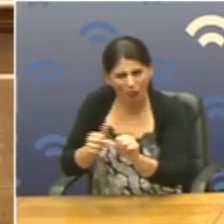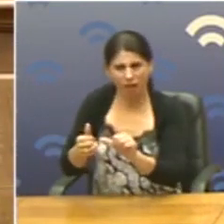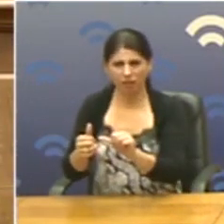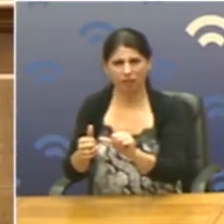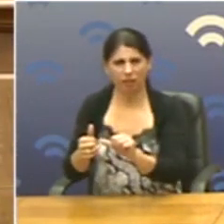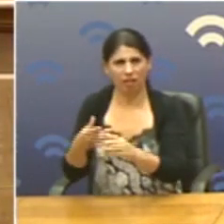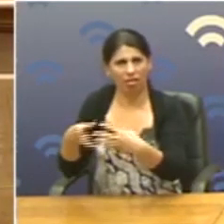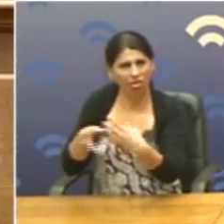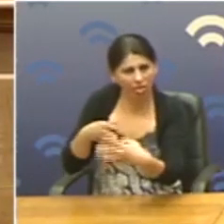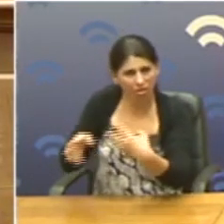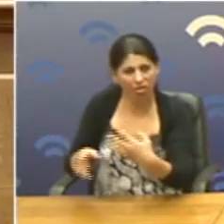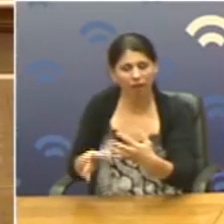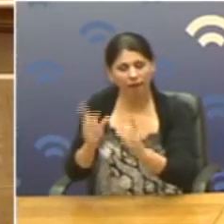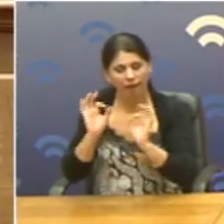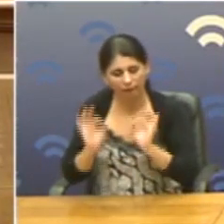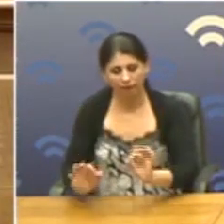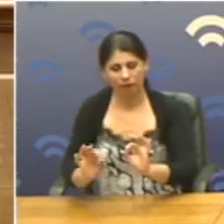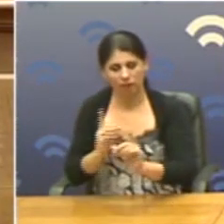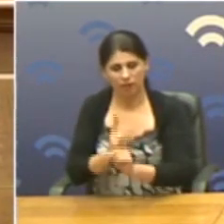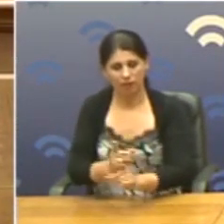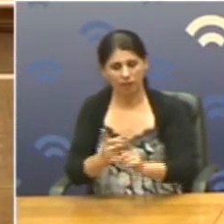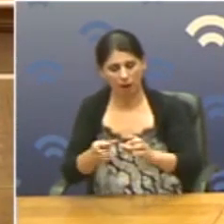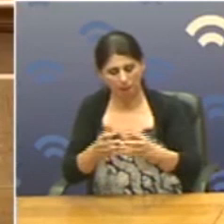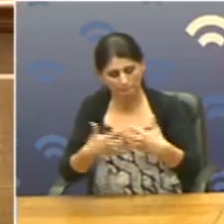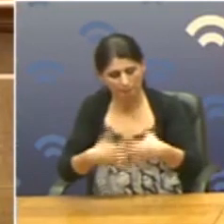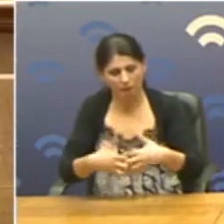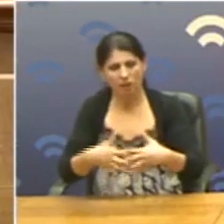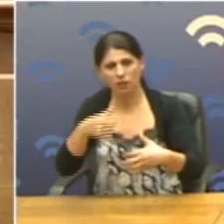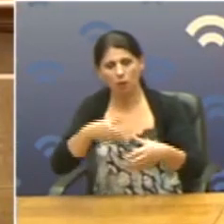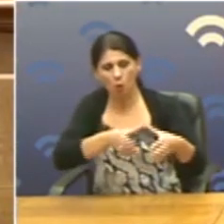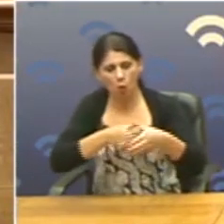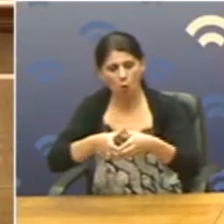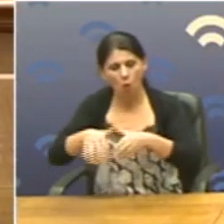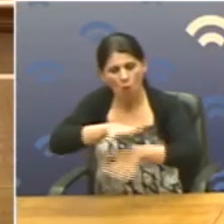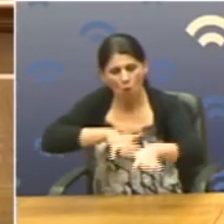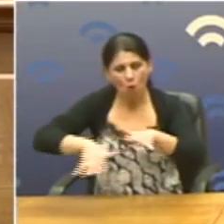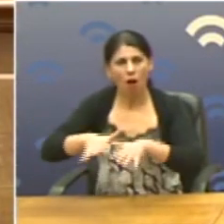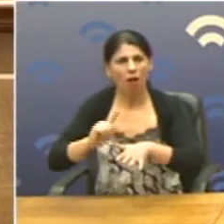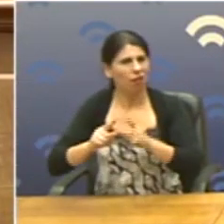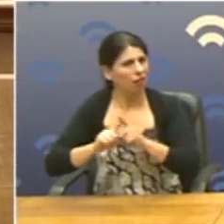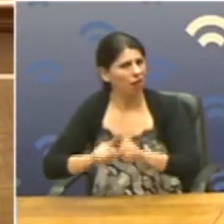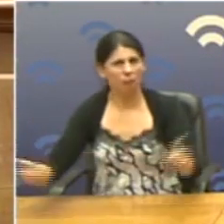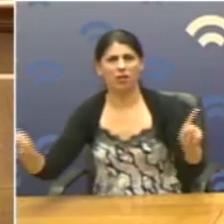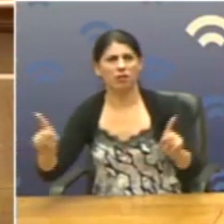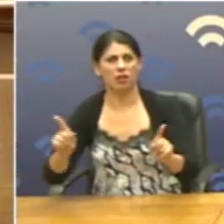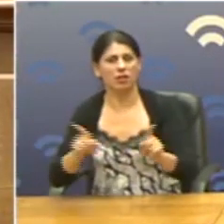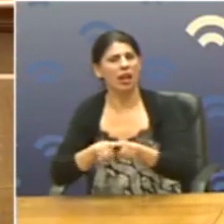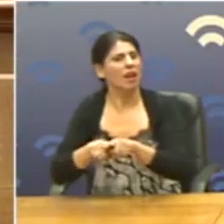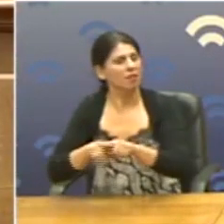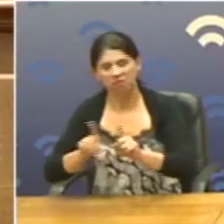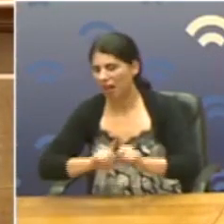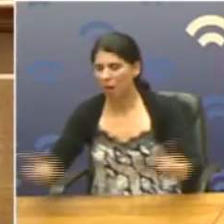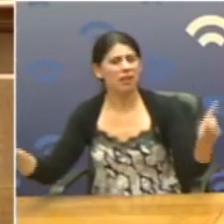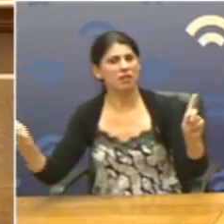δράσης συγκεκριμένων μηχανισμών, συμμοριών, που καμία απολύτως σχέση δεν έχουν με το φοιτητικό κίνημα. Και εσείς